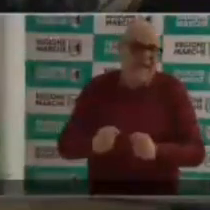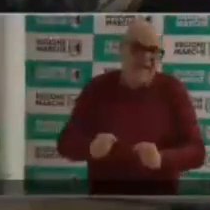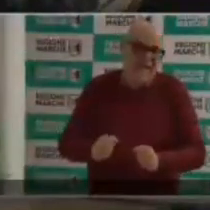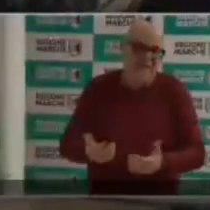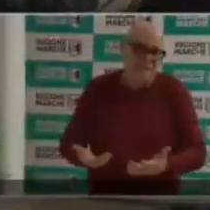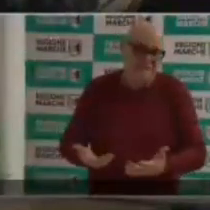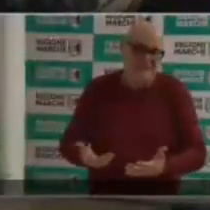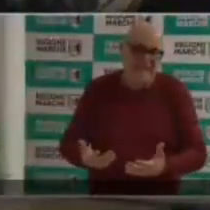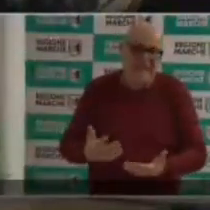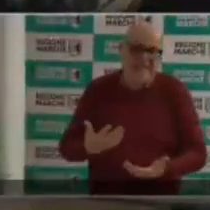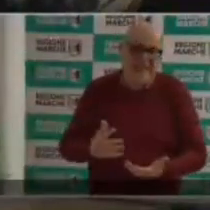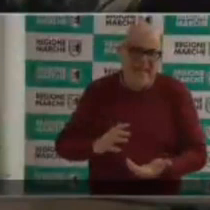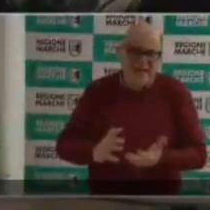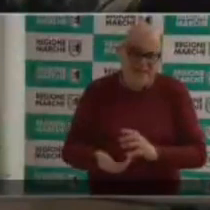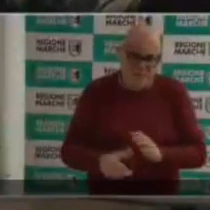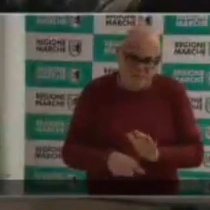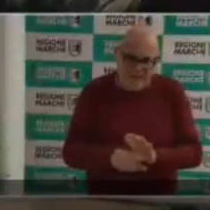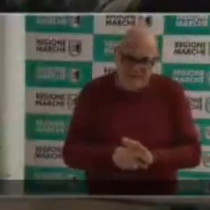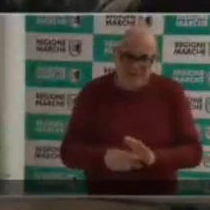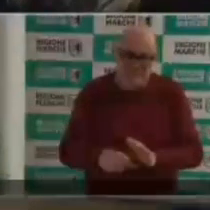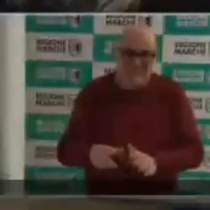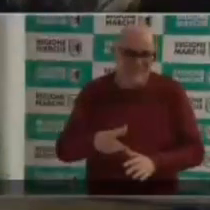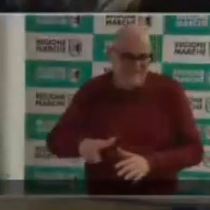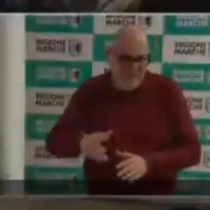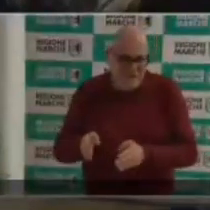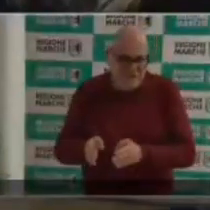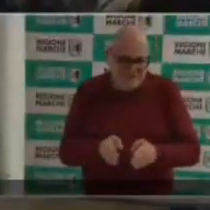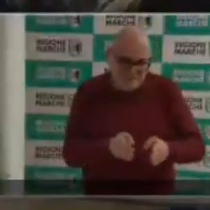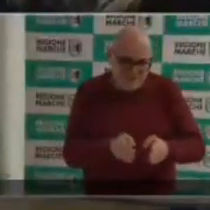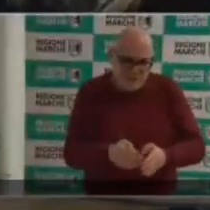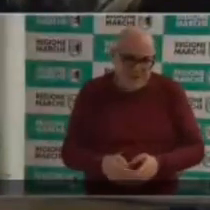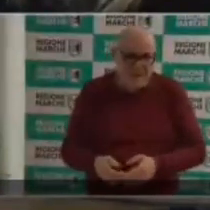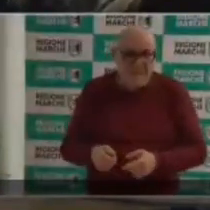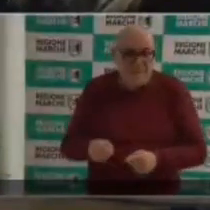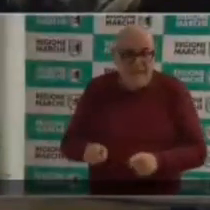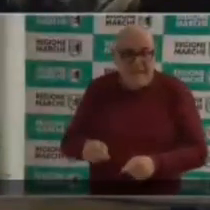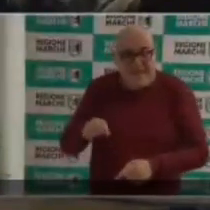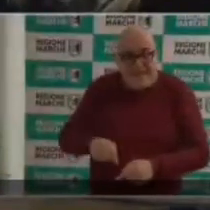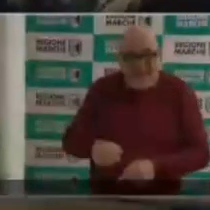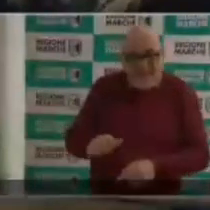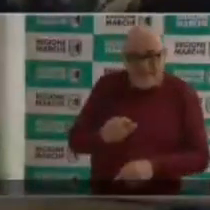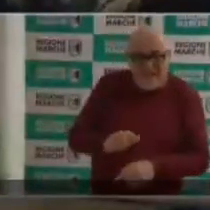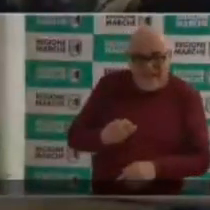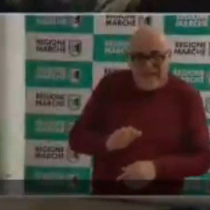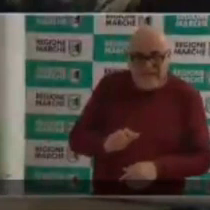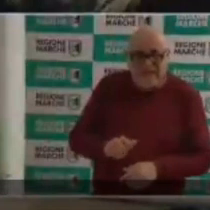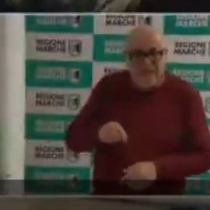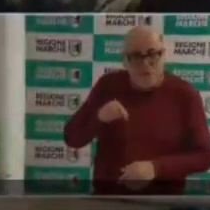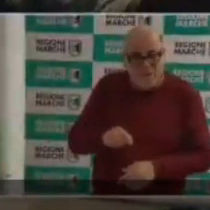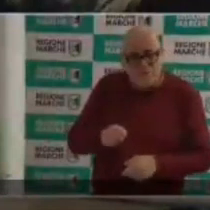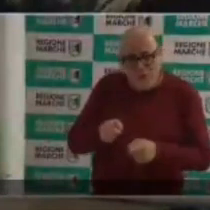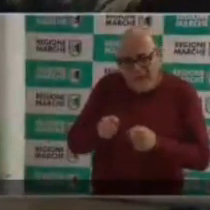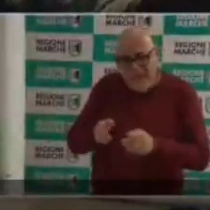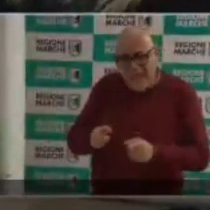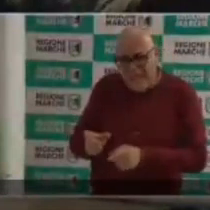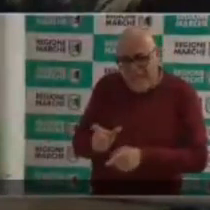codice, la sentenza della Corte Costituzionale, non entriamo nei dettagli, ma nelle Marche su questo specifico è partito un